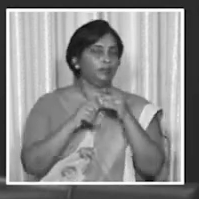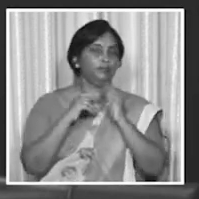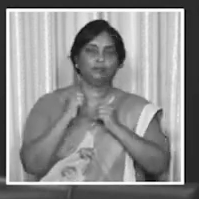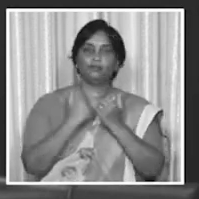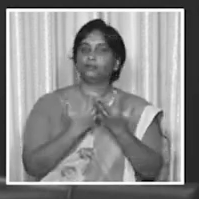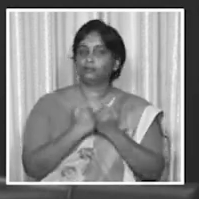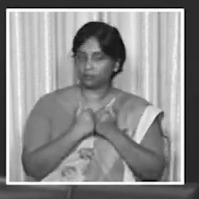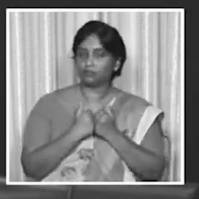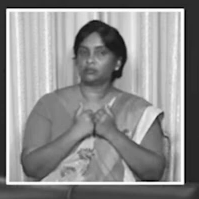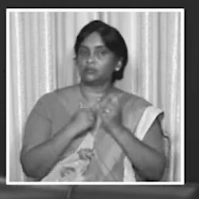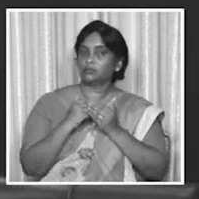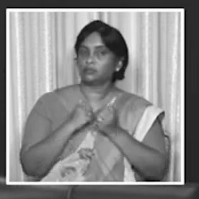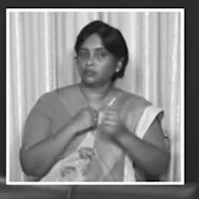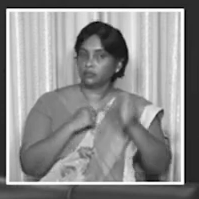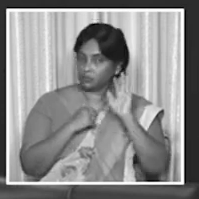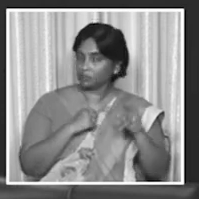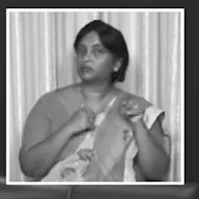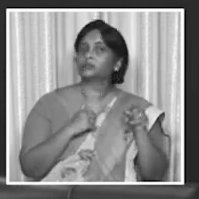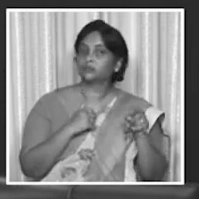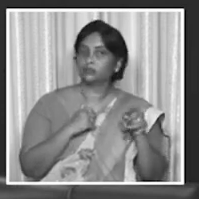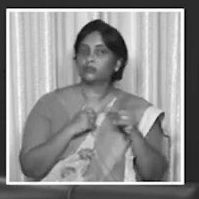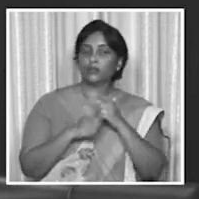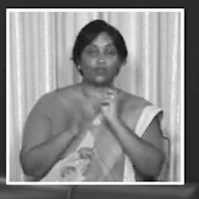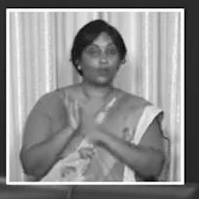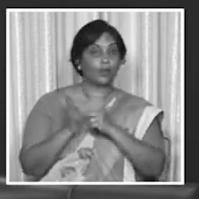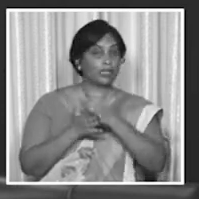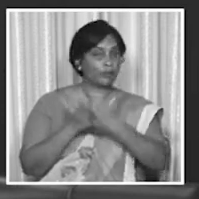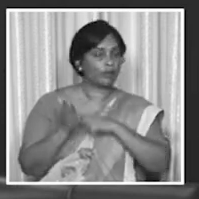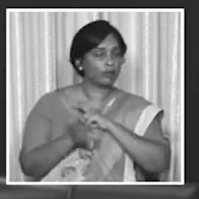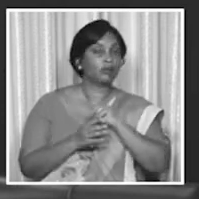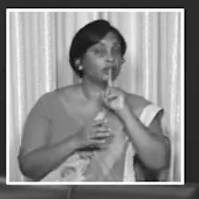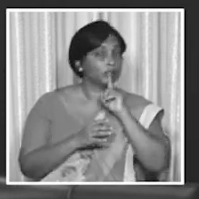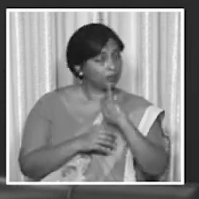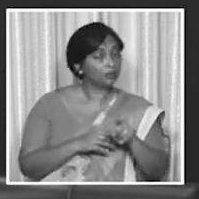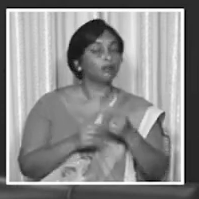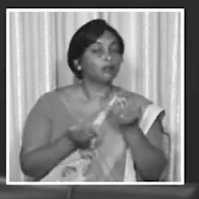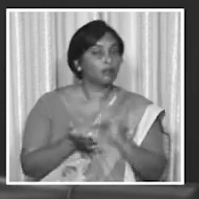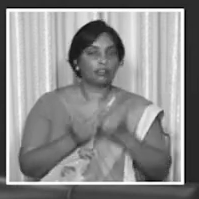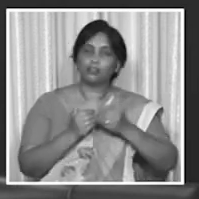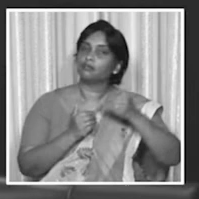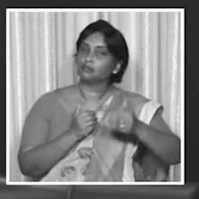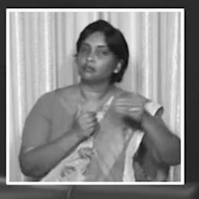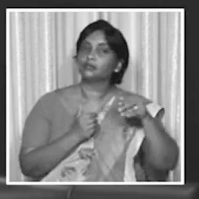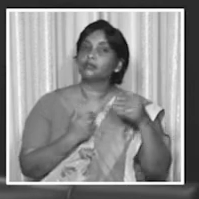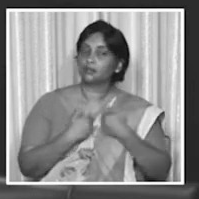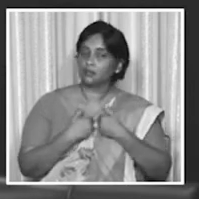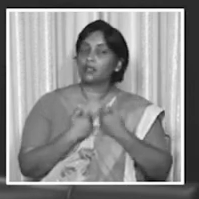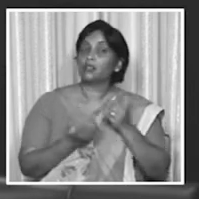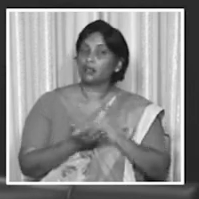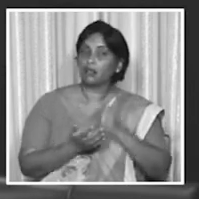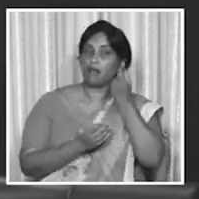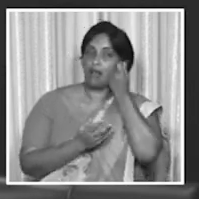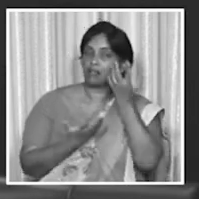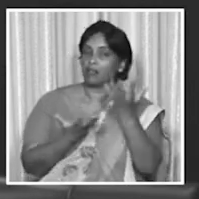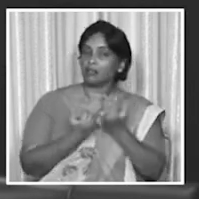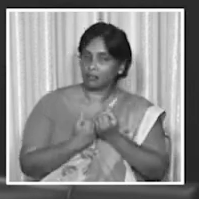ගන්නා ක්‍රමවේදය ක්‍රියාත්මක කළ යුතුයි කියලා මේ චිත්‍රසිරි කමිටුව යෝජනා කළපු දේ තවත් ඉස්සරහට ගිහිල්ලා අපි තවත් අදහස් එකතු